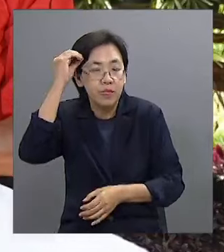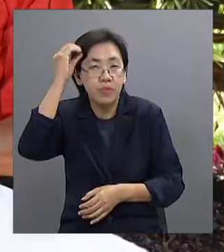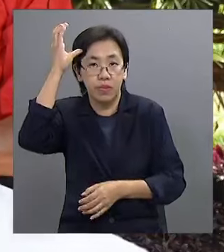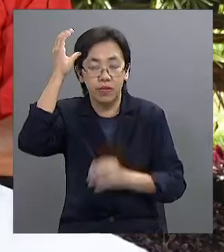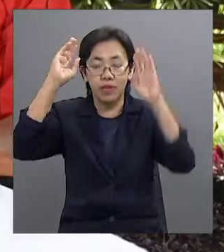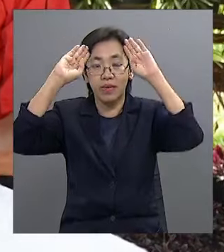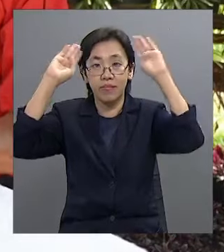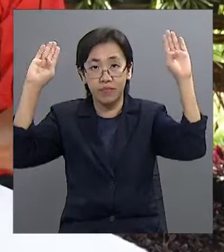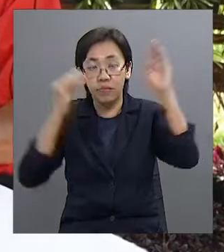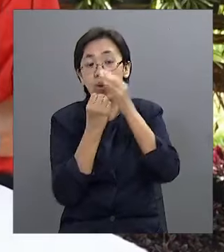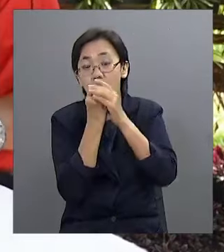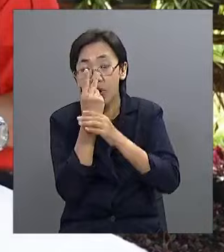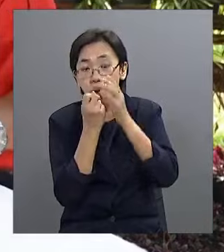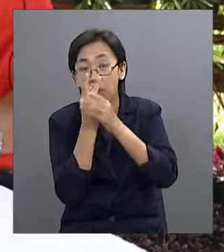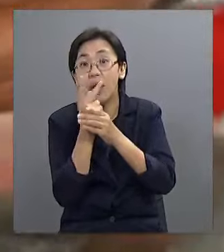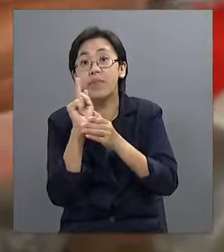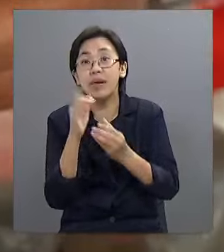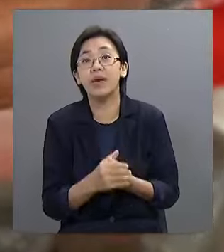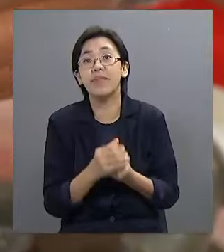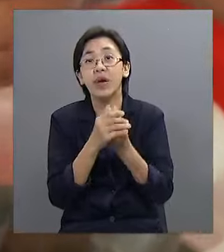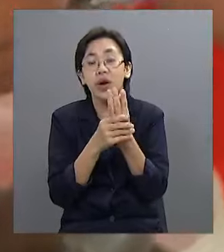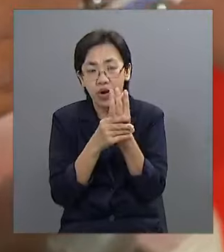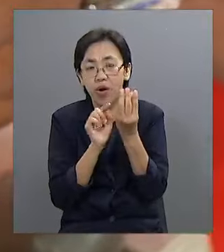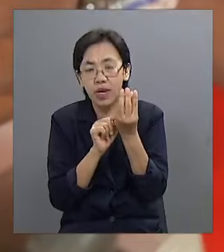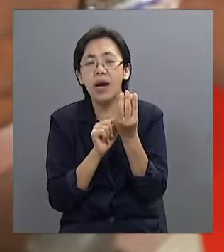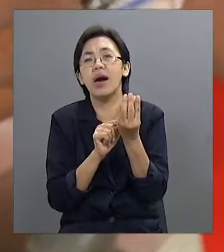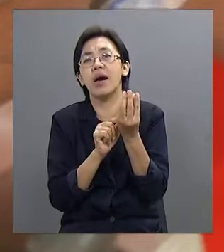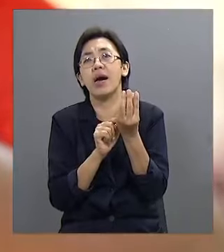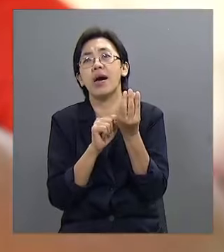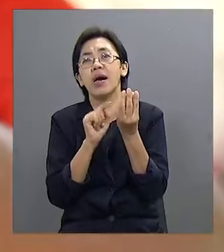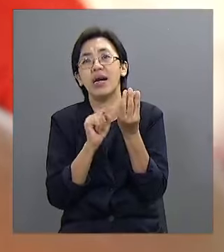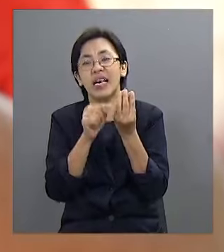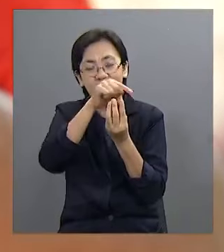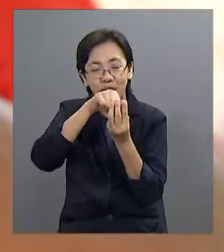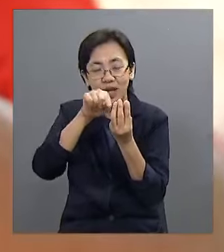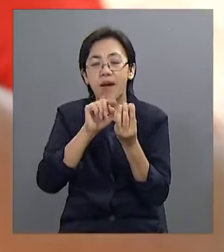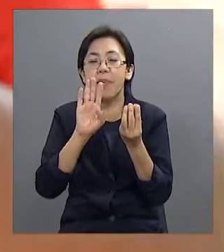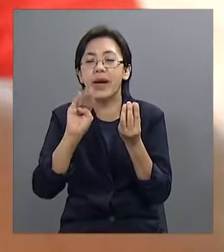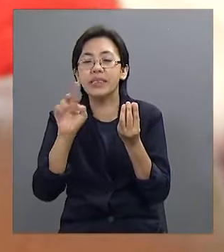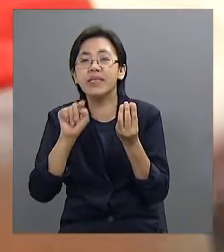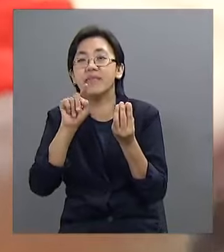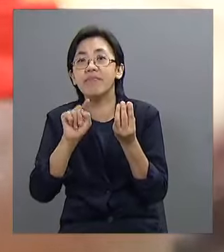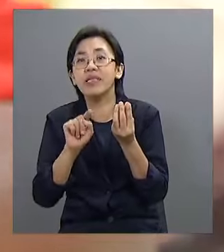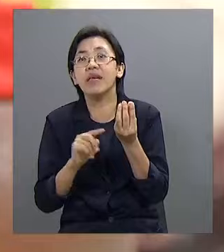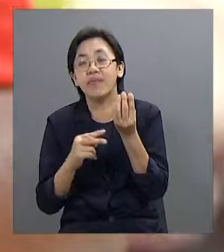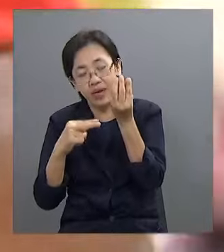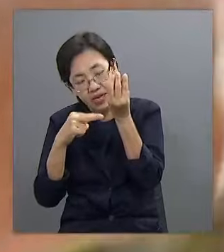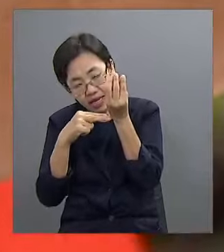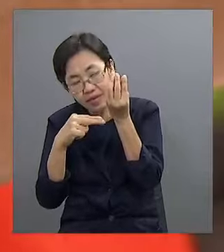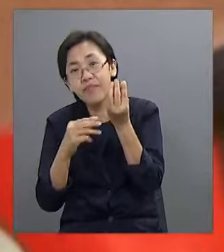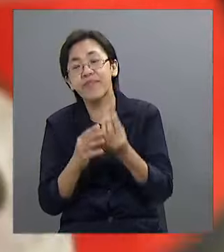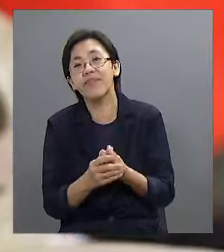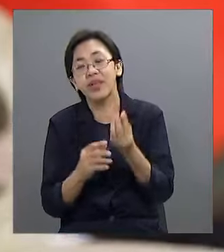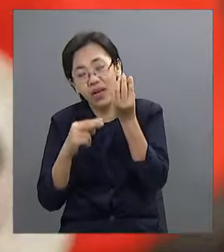าร์ทเนี่ยเราจะต้องใช้บานประมาณ 40% แบบนี้ ก็ประมาณนี้ตัดก้านออกนิดนึงก้านก็คือเราใช้นิ้วเ